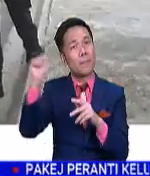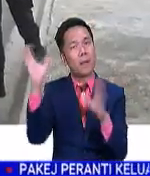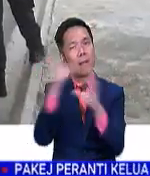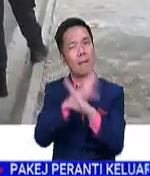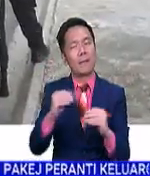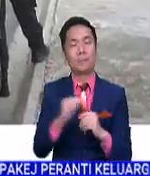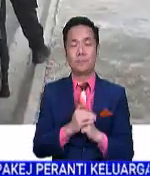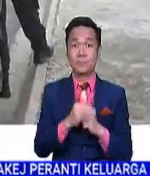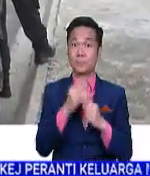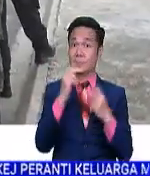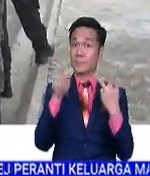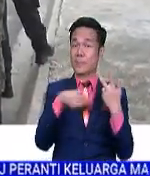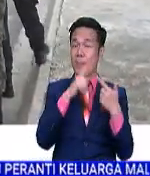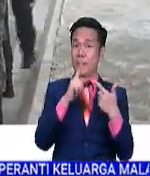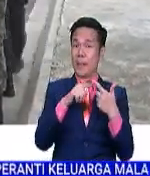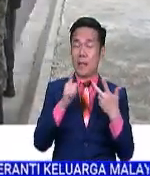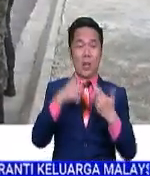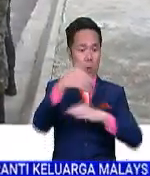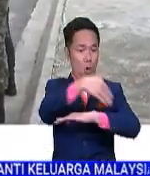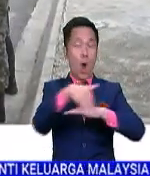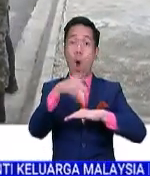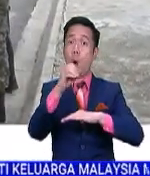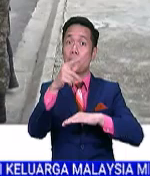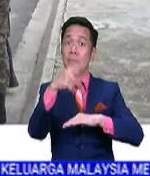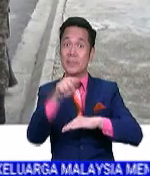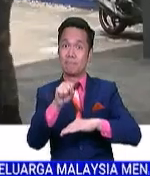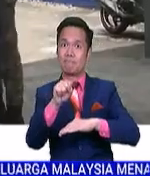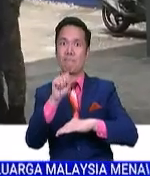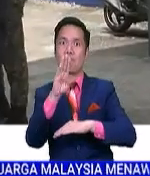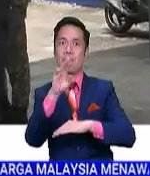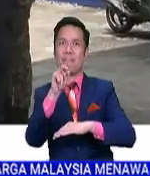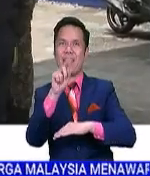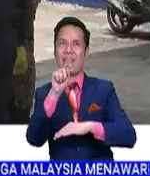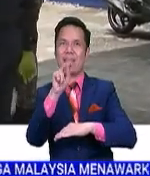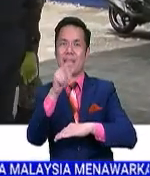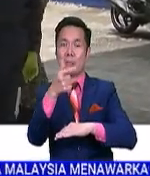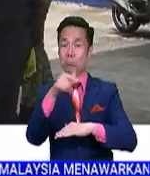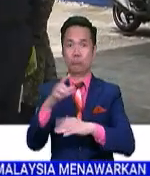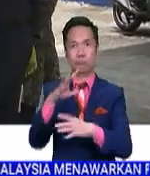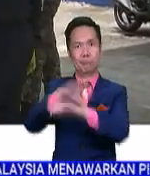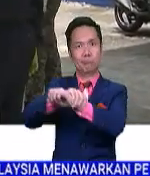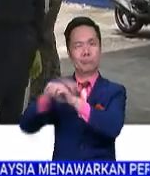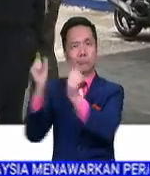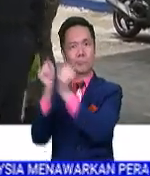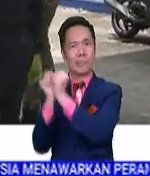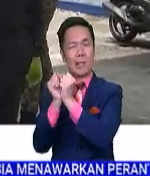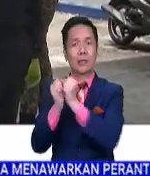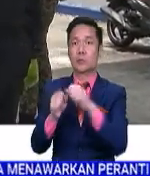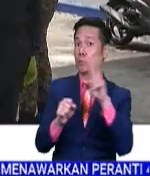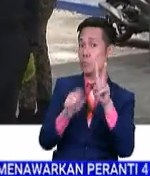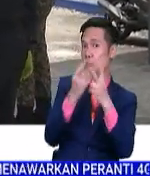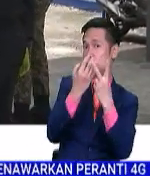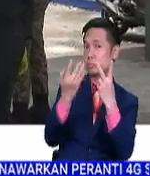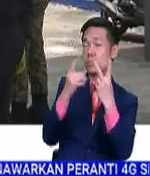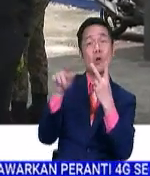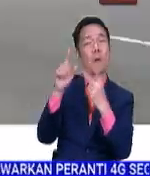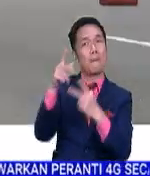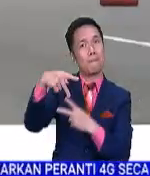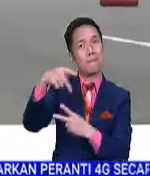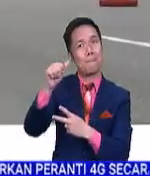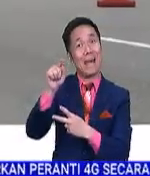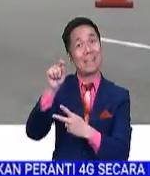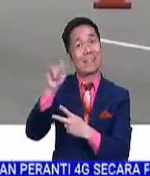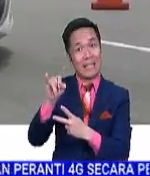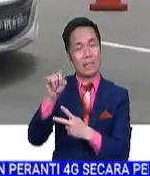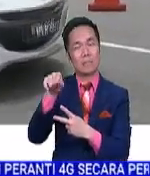itu, pelaksanaan operasi benteng telah menahan seramai 17,023 pendatang tanpa izin